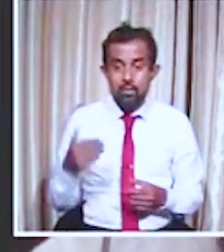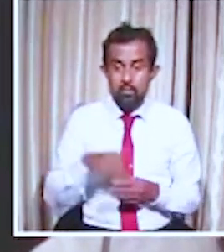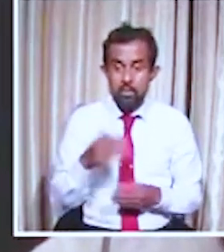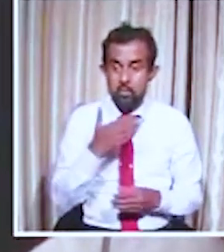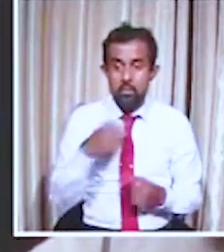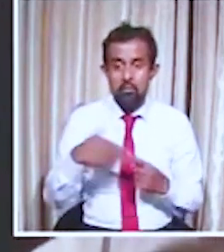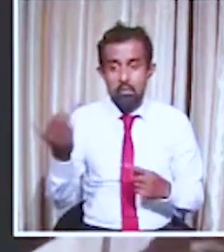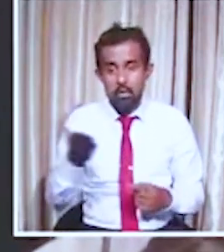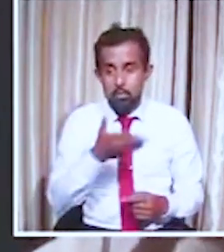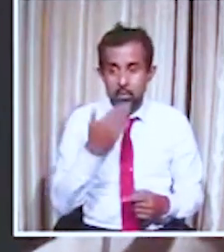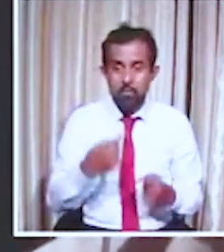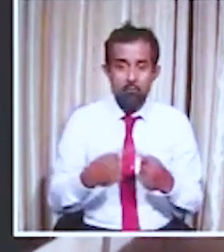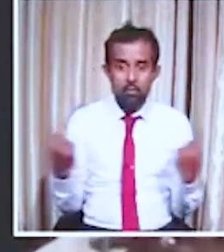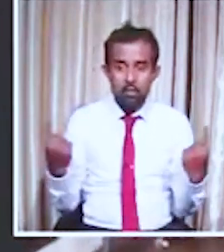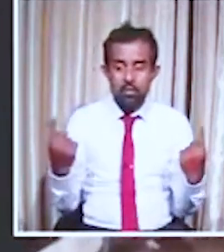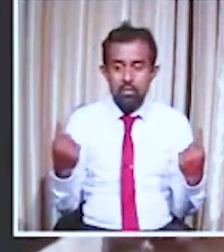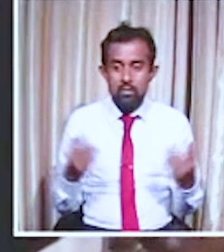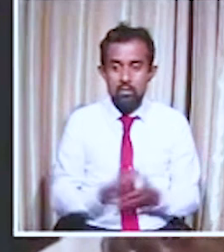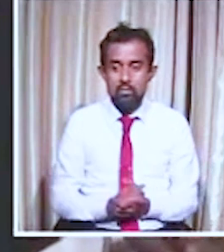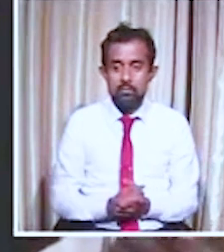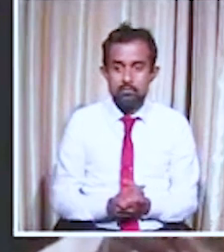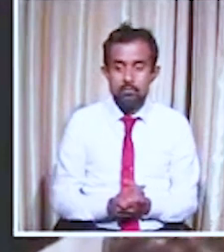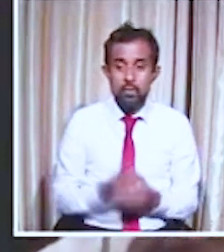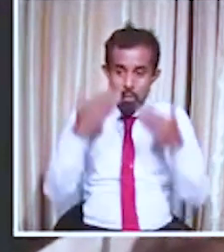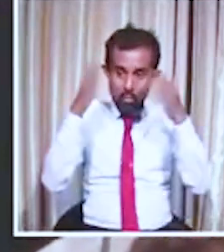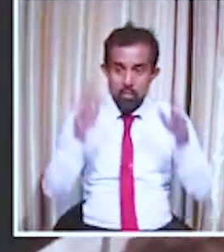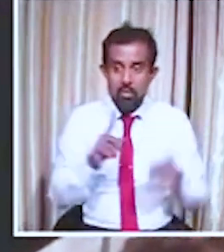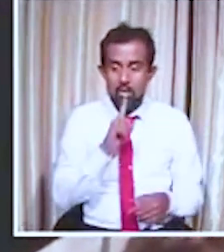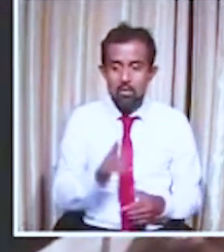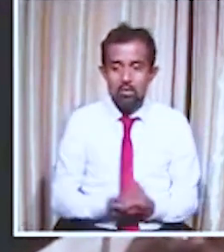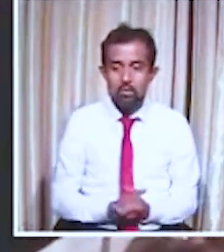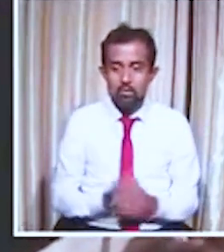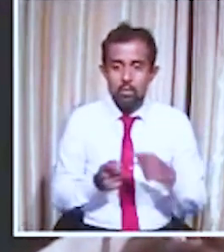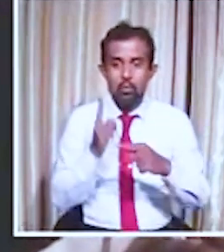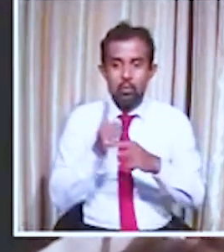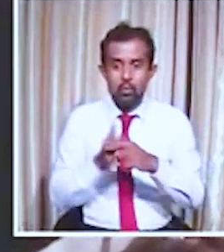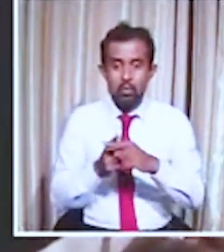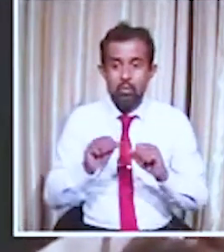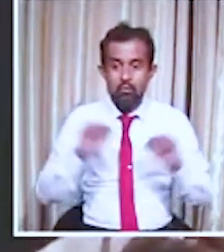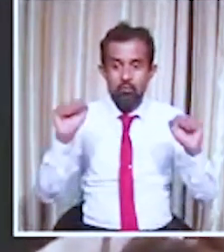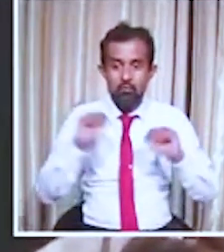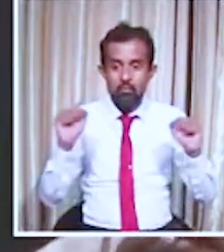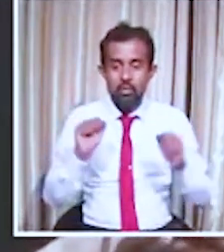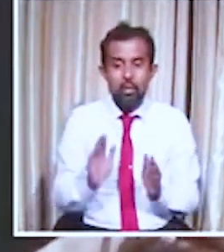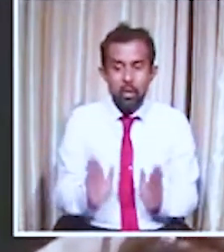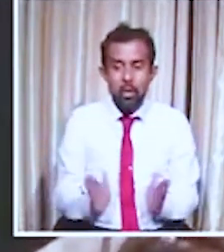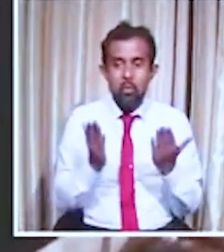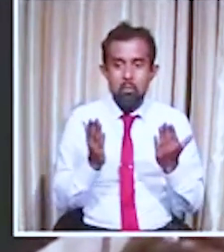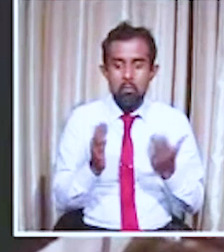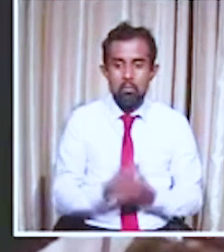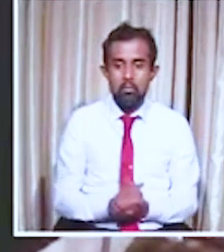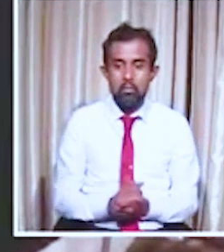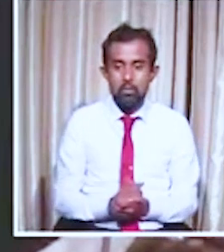இல்லை. அதை நான் வெளிப்படையாக சொல்லியாக வேண்டும். உதாரணத்துக்கு இந்த அறகலை எவ்வாறு மாற்றம் பெற்றதென்றால்,